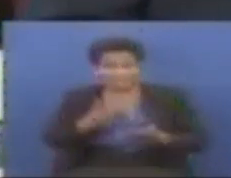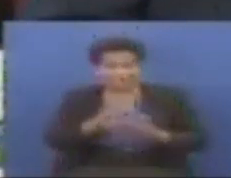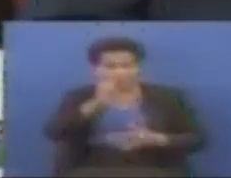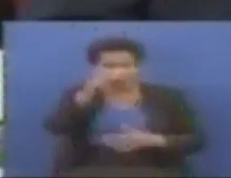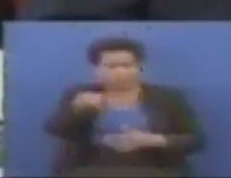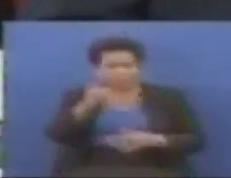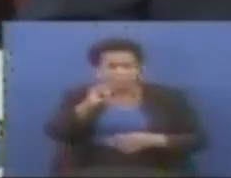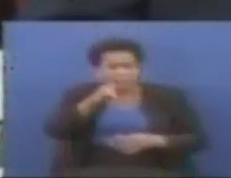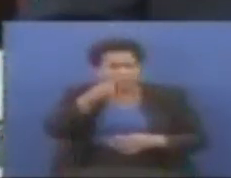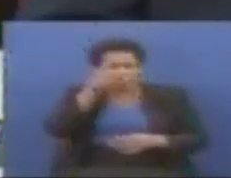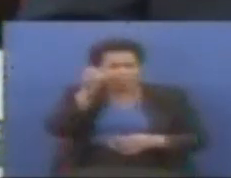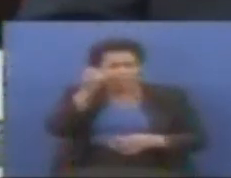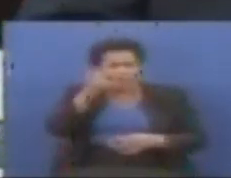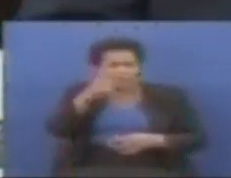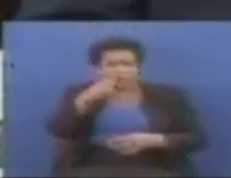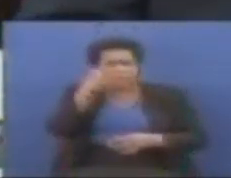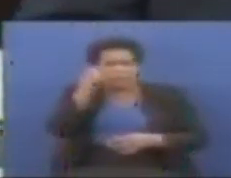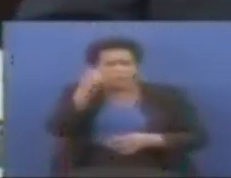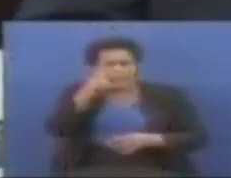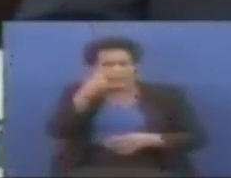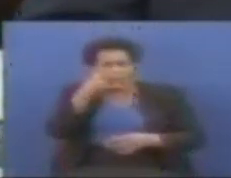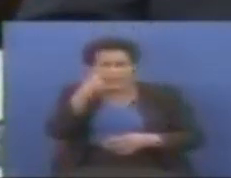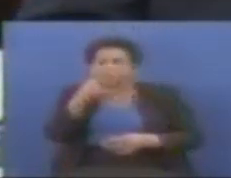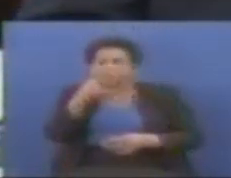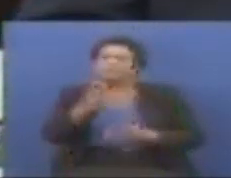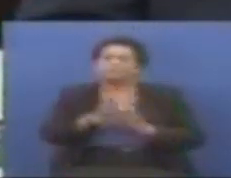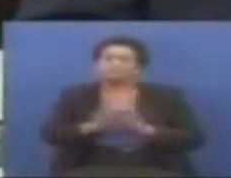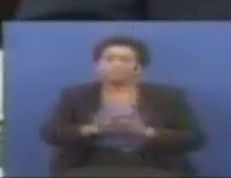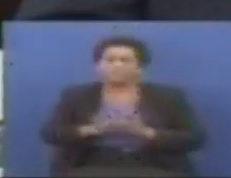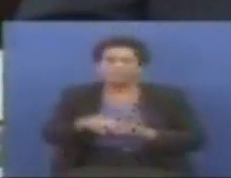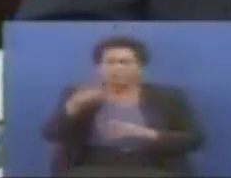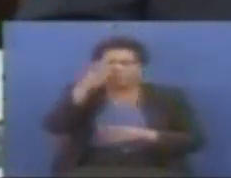Mheshimiwa Naibu Waziri wa mambo ya ndani ya nchi, majibu.